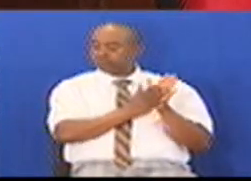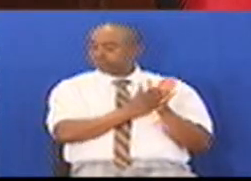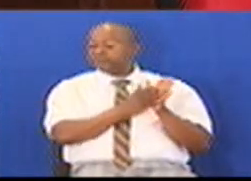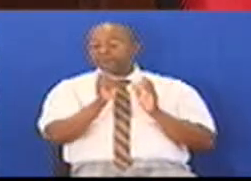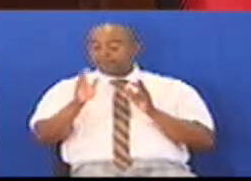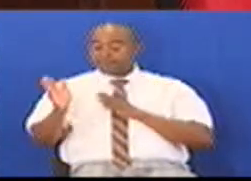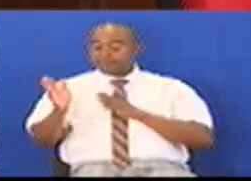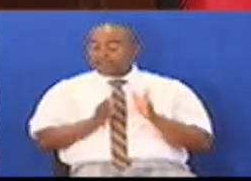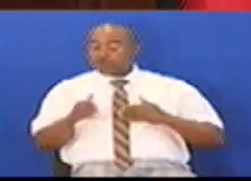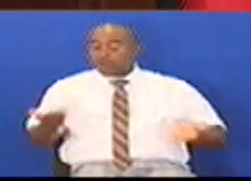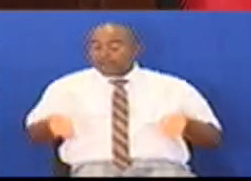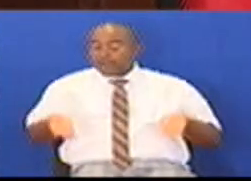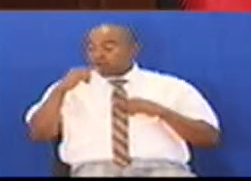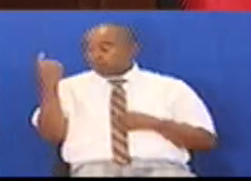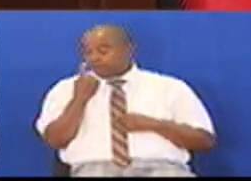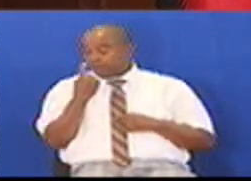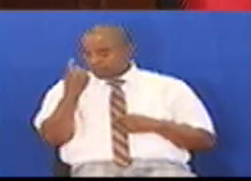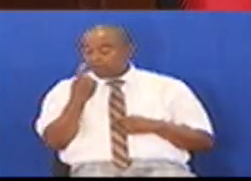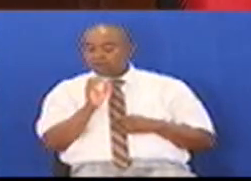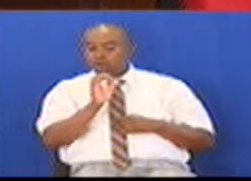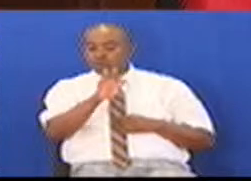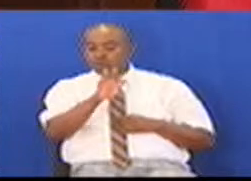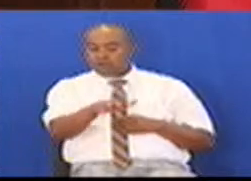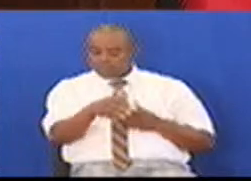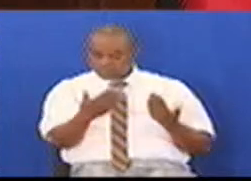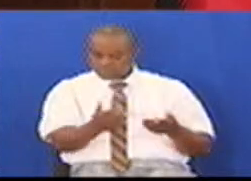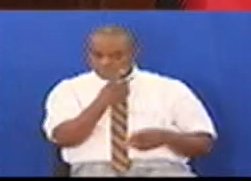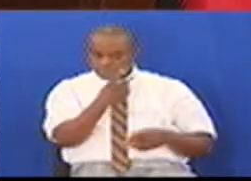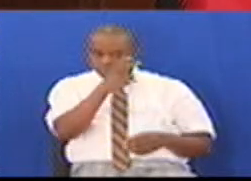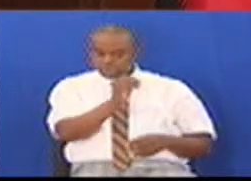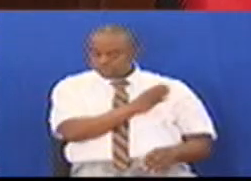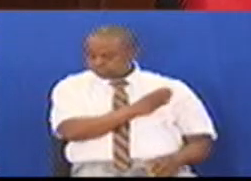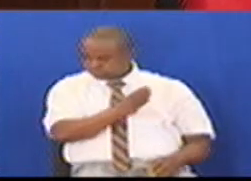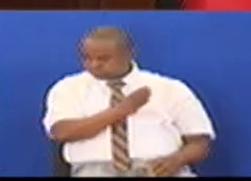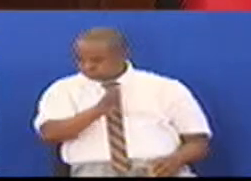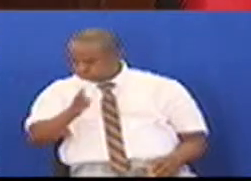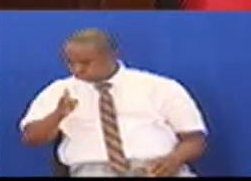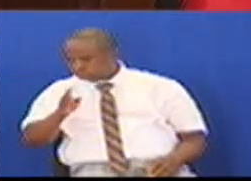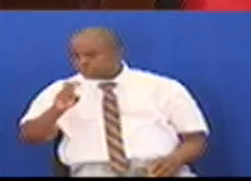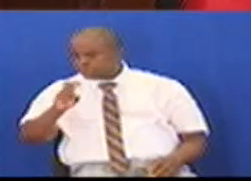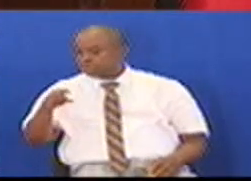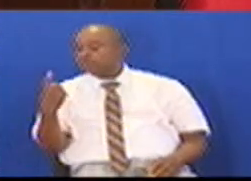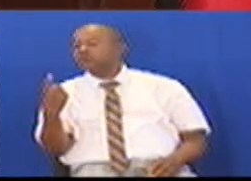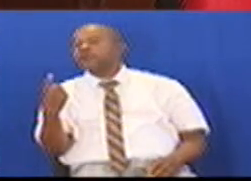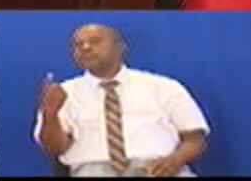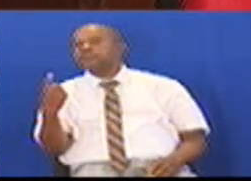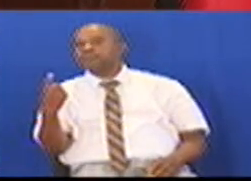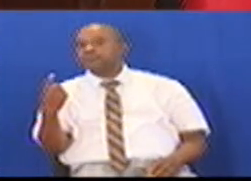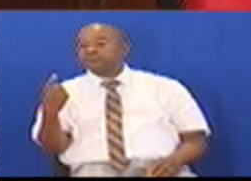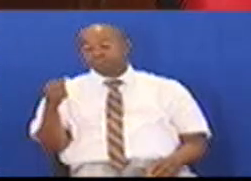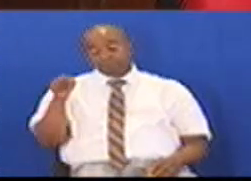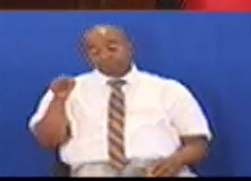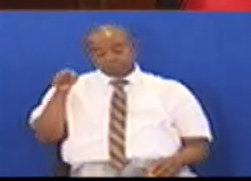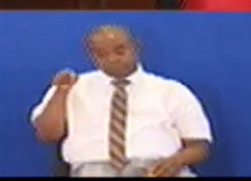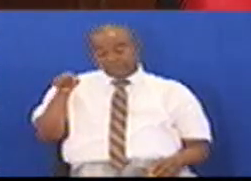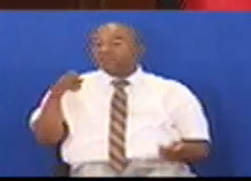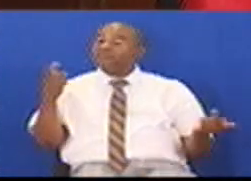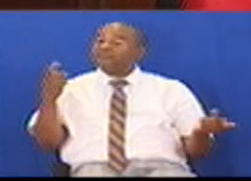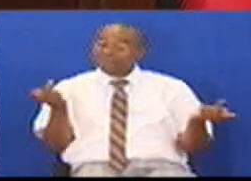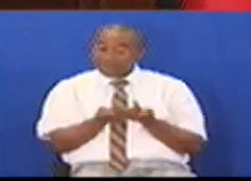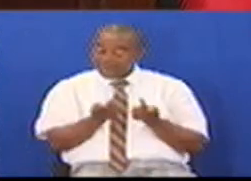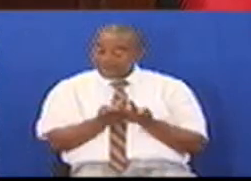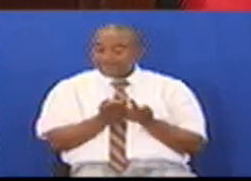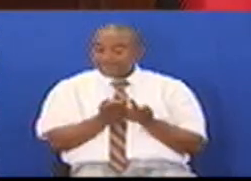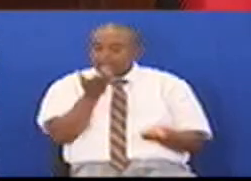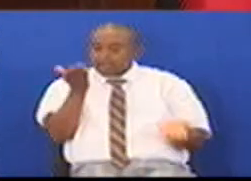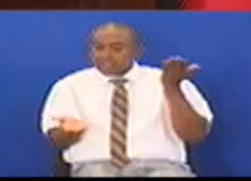wa maendeleo wa taifa kwa mwaka 2020 / 2021, pamoja na